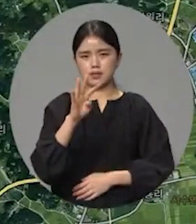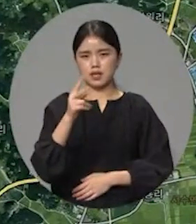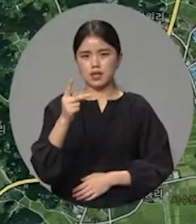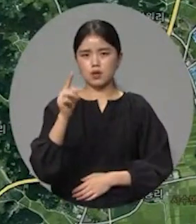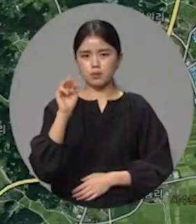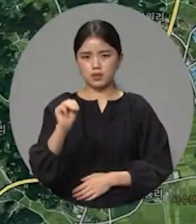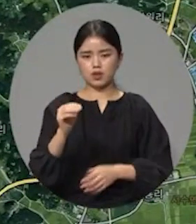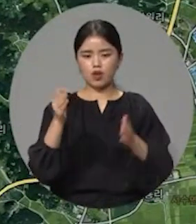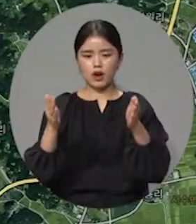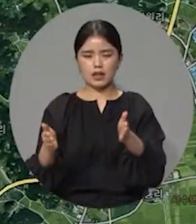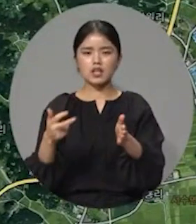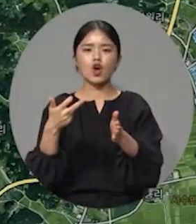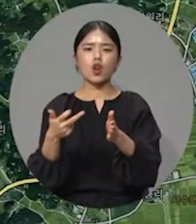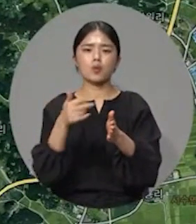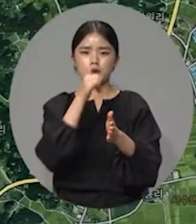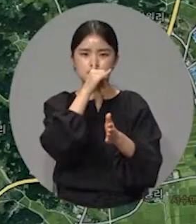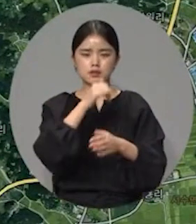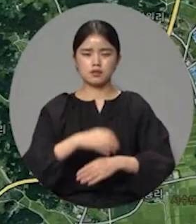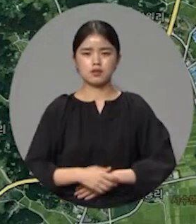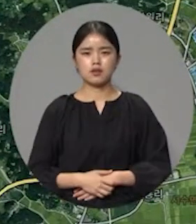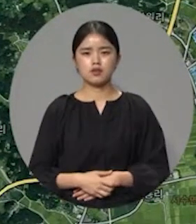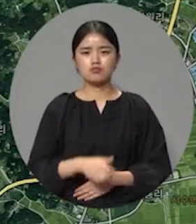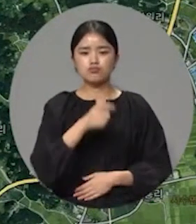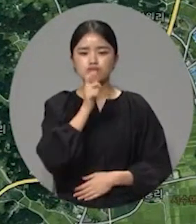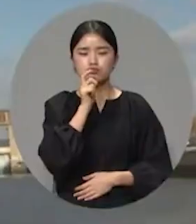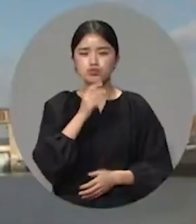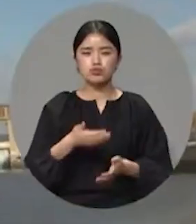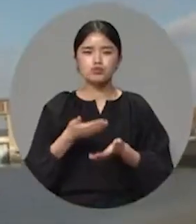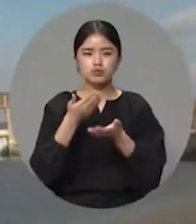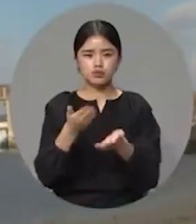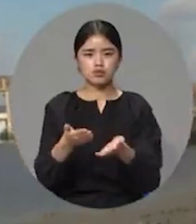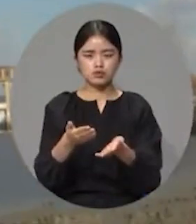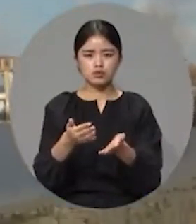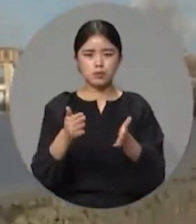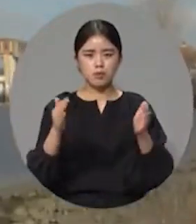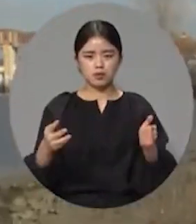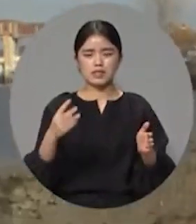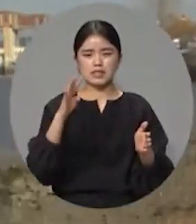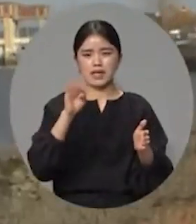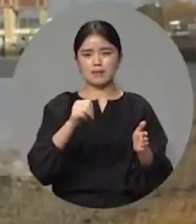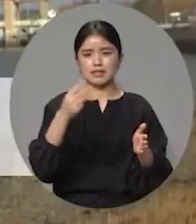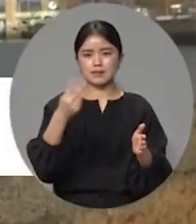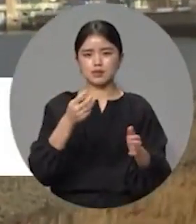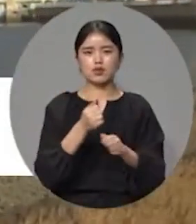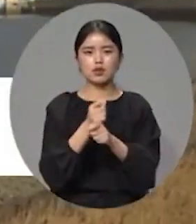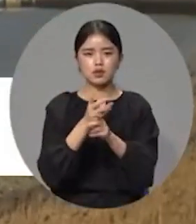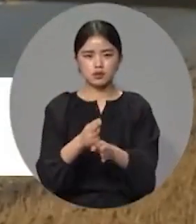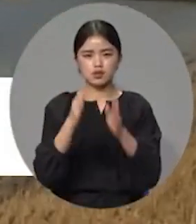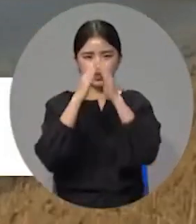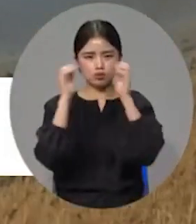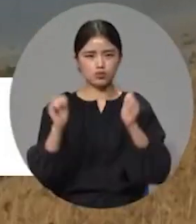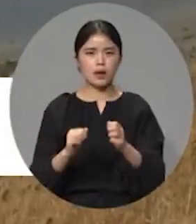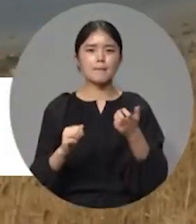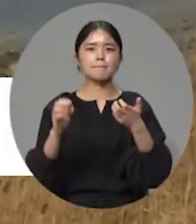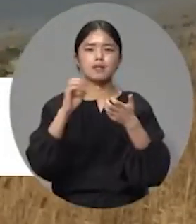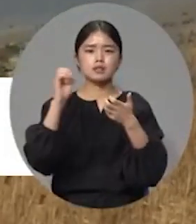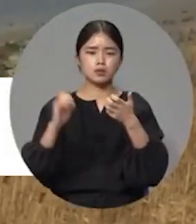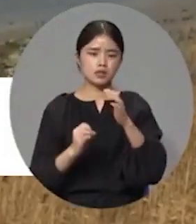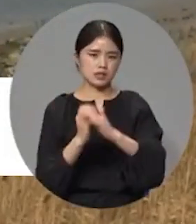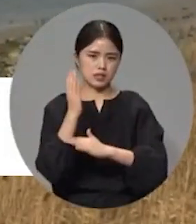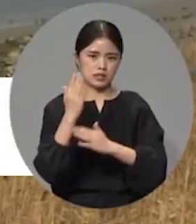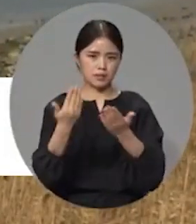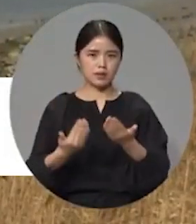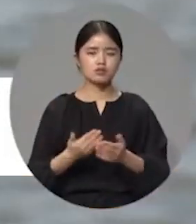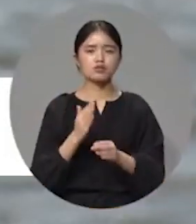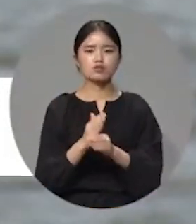안에는 17개나 있습니다. 물 공급 면적은 4만 3천여 헥타르로 전북 지역이 80% 이상을